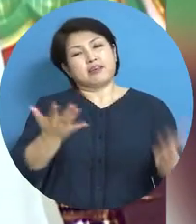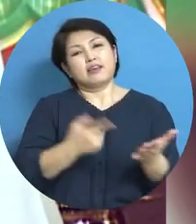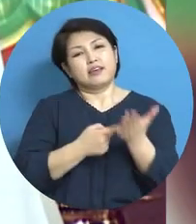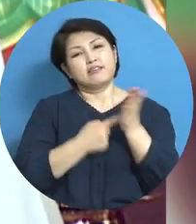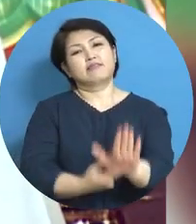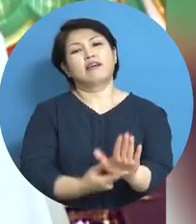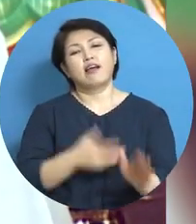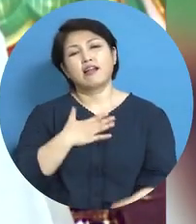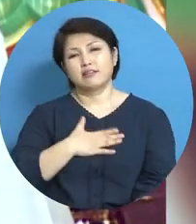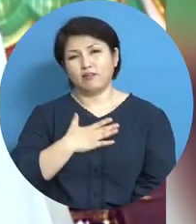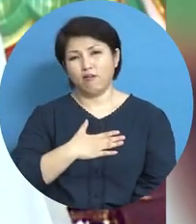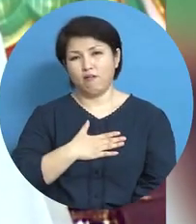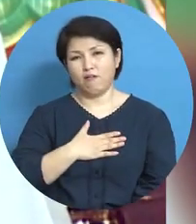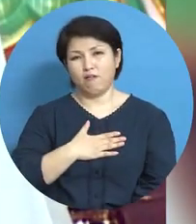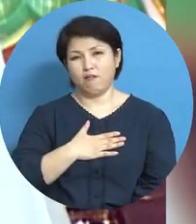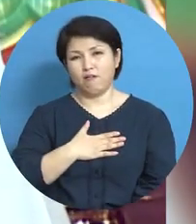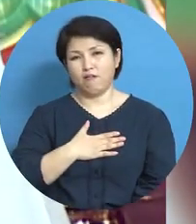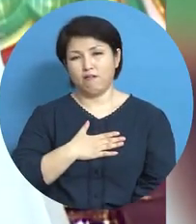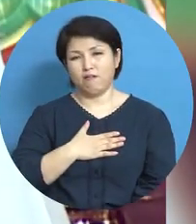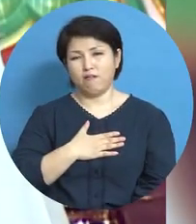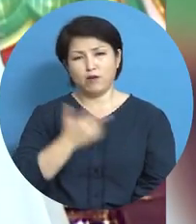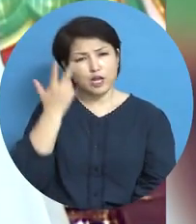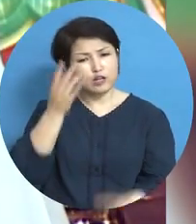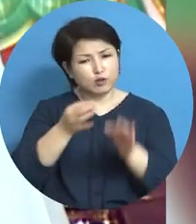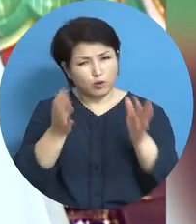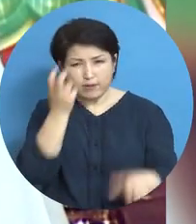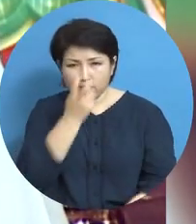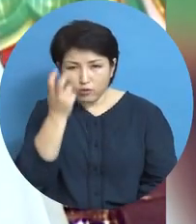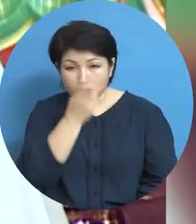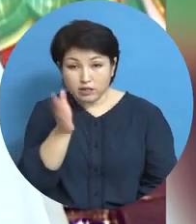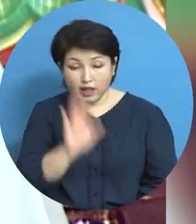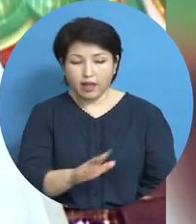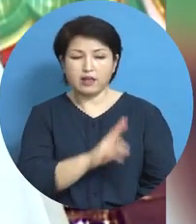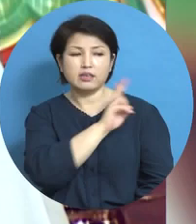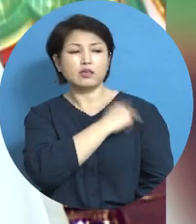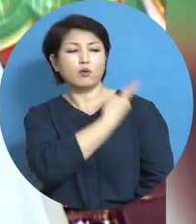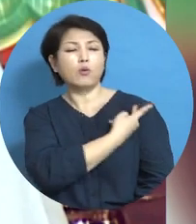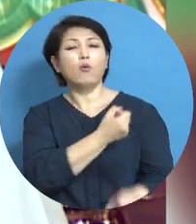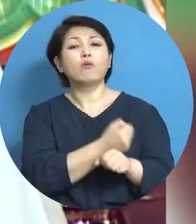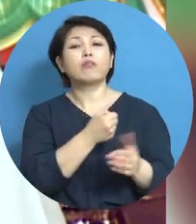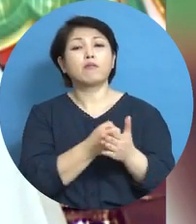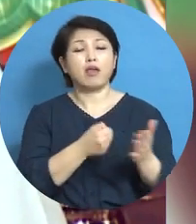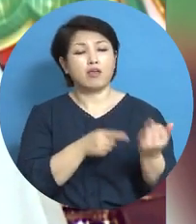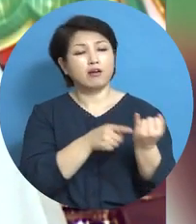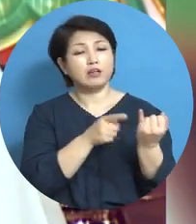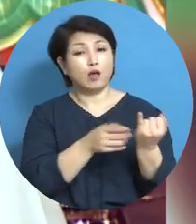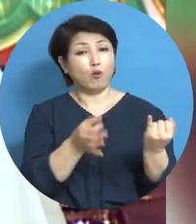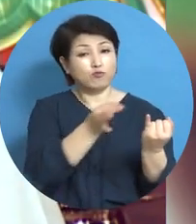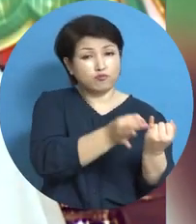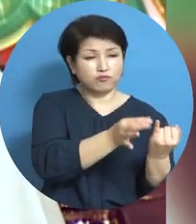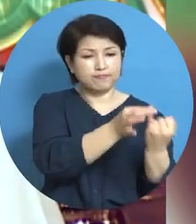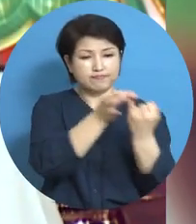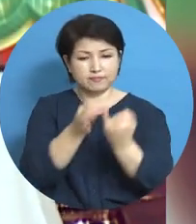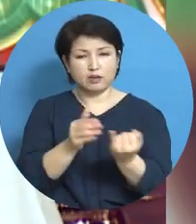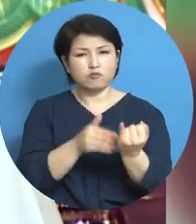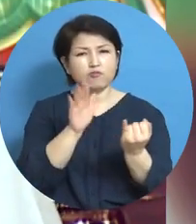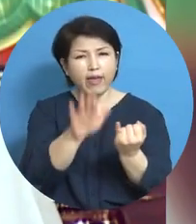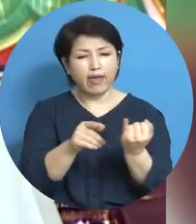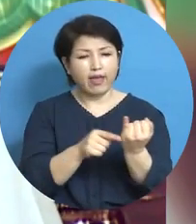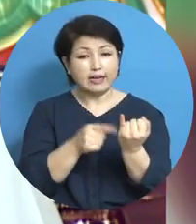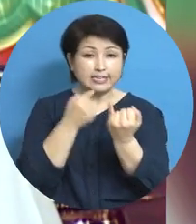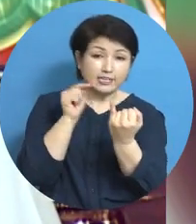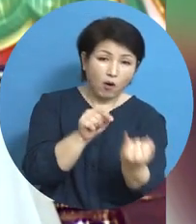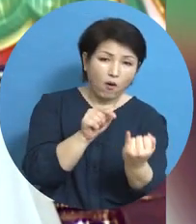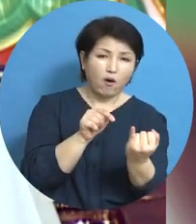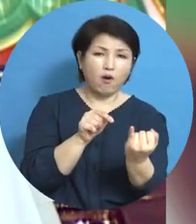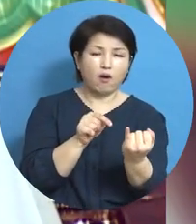지났어. 그 이교도들이 돈을 주고 사서 이렇게 하고는 여자를 죽여가 숲에 묻어놓은